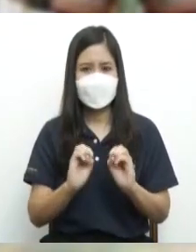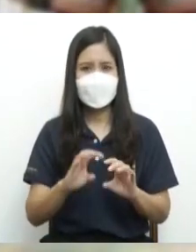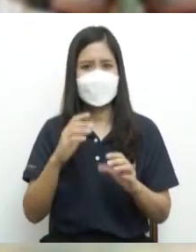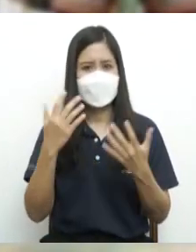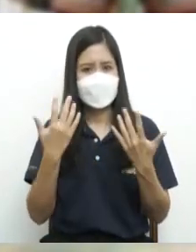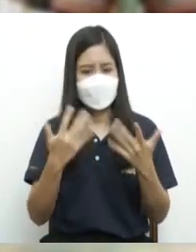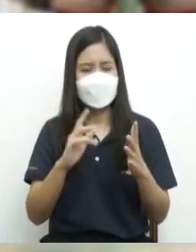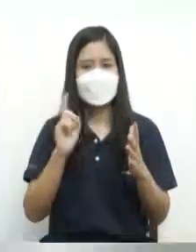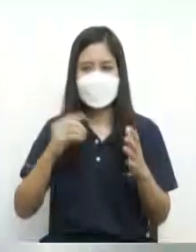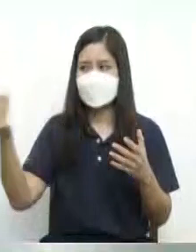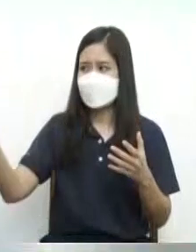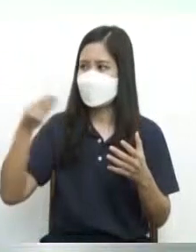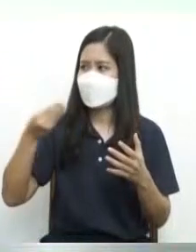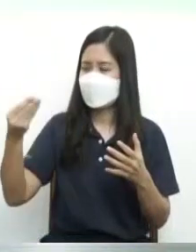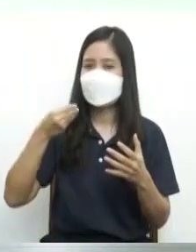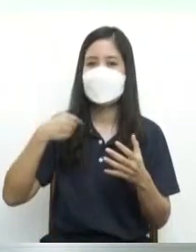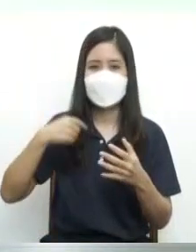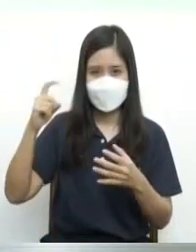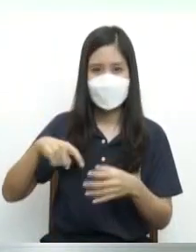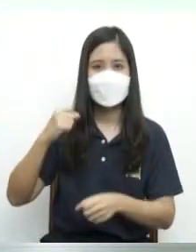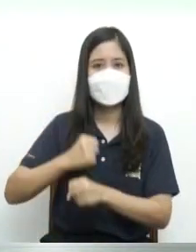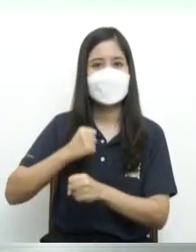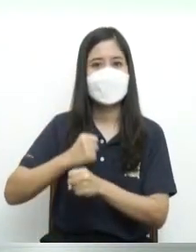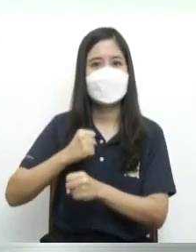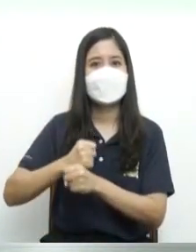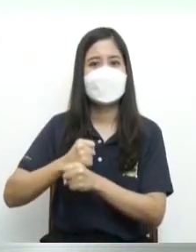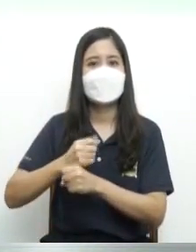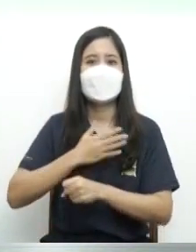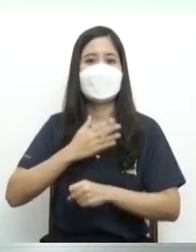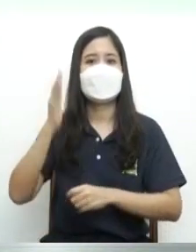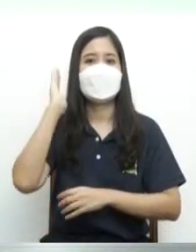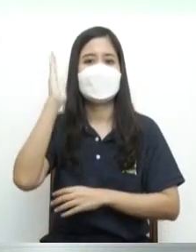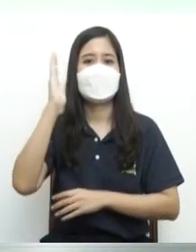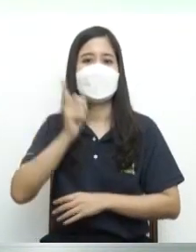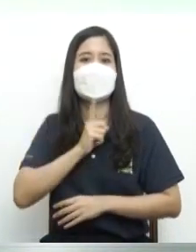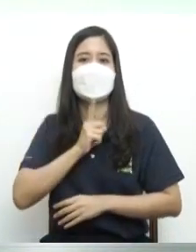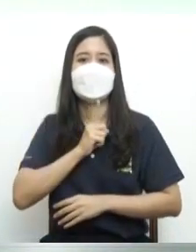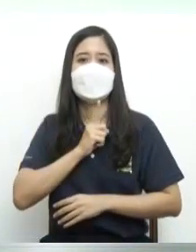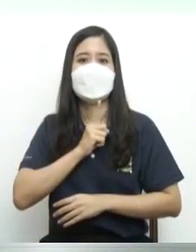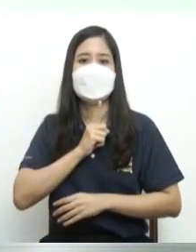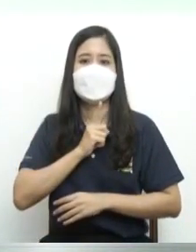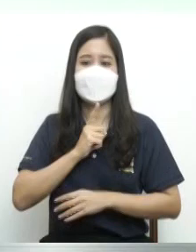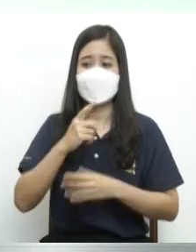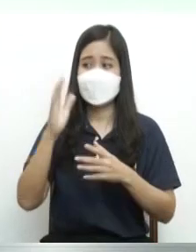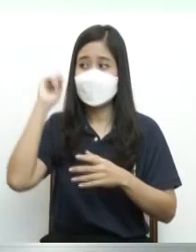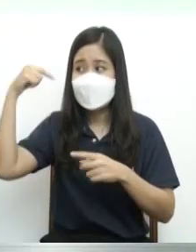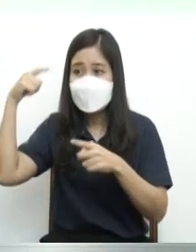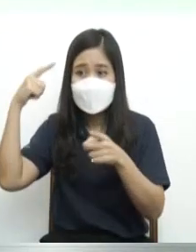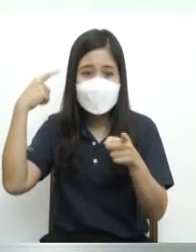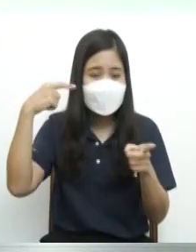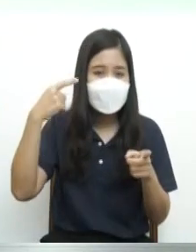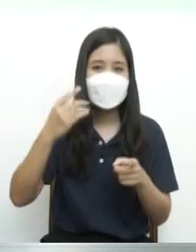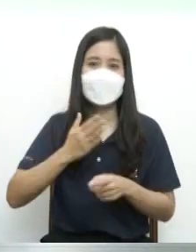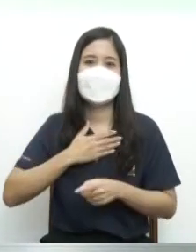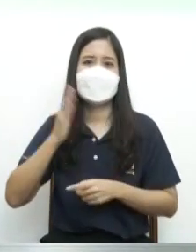ลายเรื่องเพราะว่าผมเป็นครูผู้ชายคนเดียวในโรงเรียนที่เหลือเป็นพี่ผู้หญิงหมดแล้วผมก็อายุเด็กกว่าเพื่อนนะเพราะตอนที่ผมบรรจุผมอายุเพียง